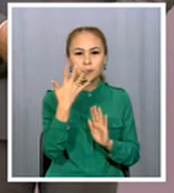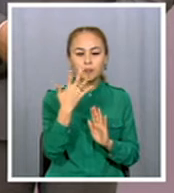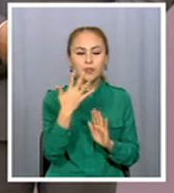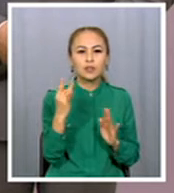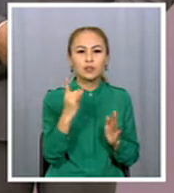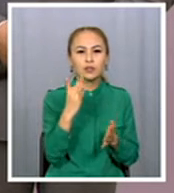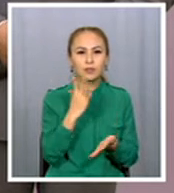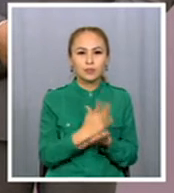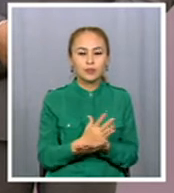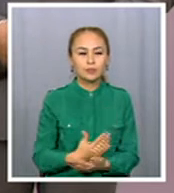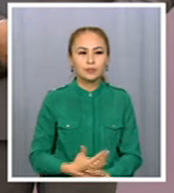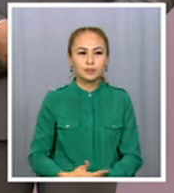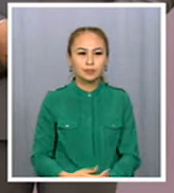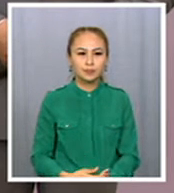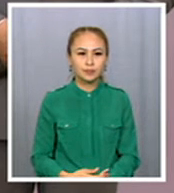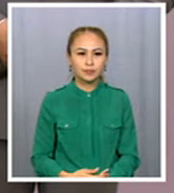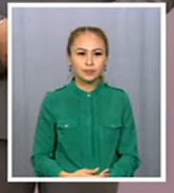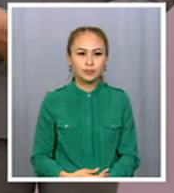неше рет кездеседі?